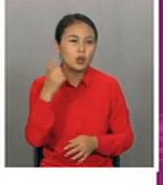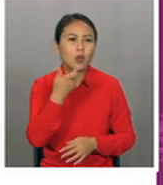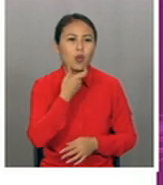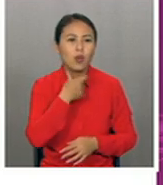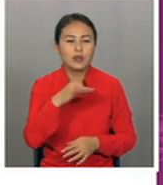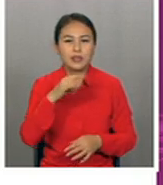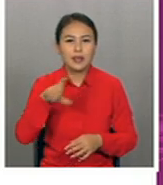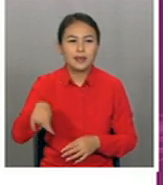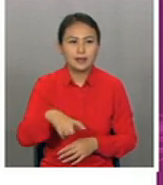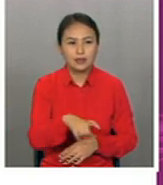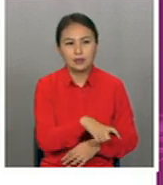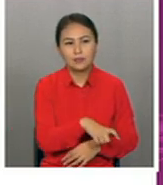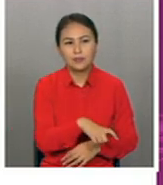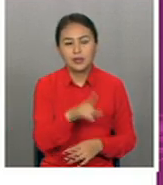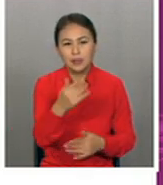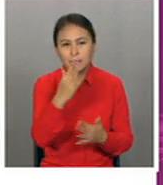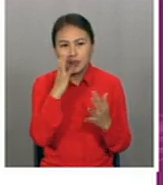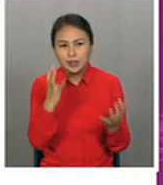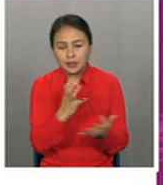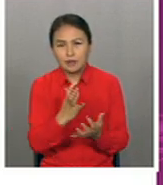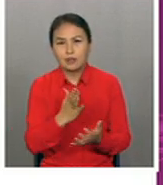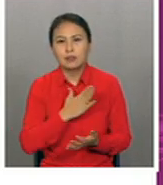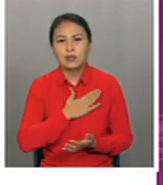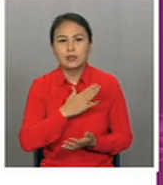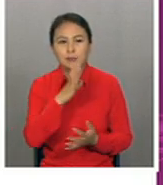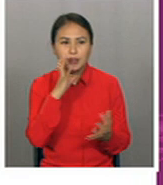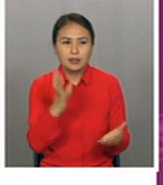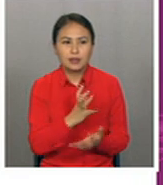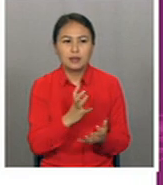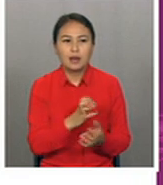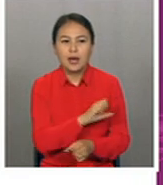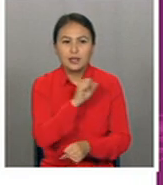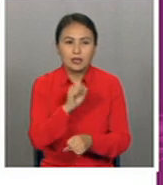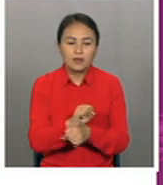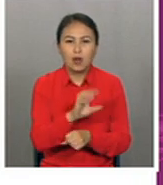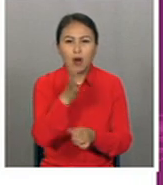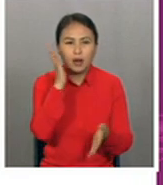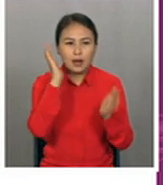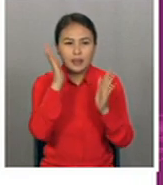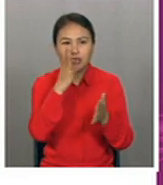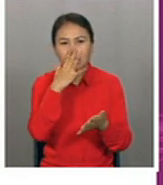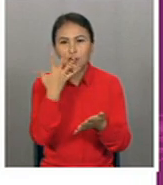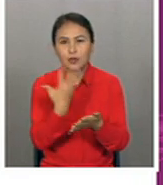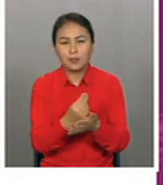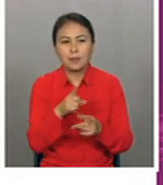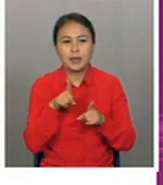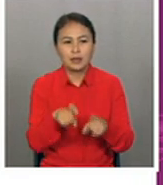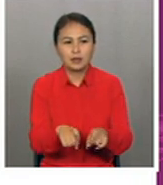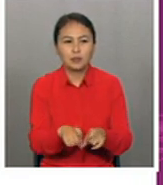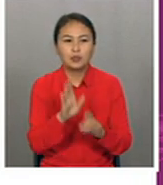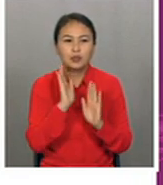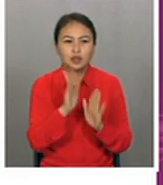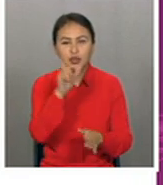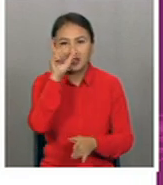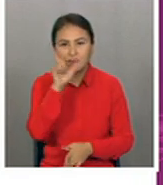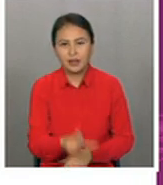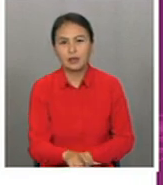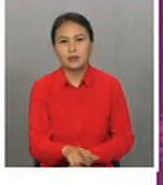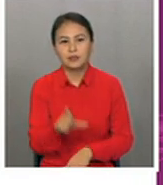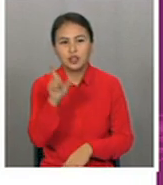реки, ты береги нас, береги. Остановил олень свой бег, будь